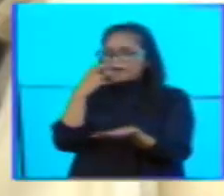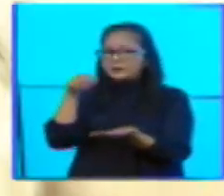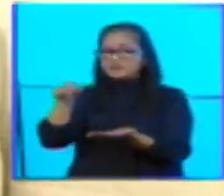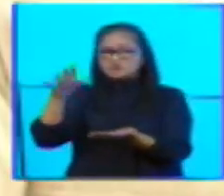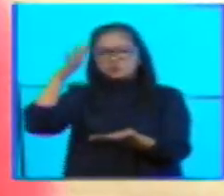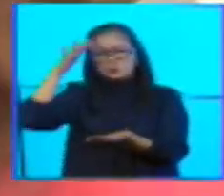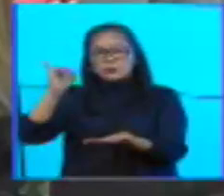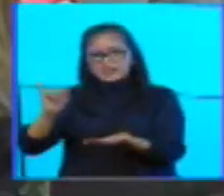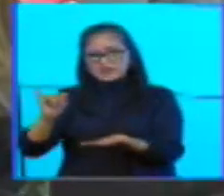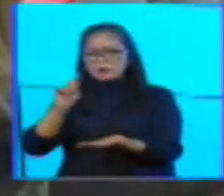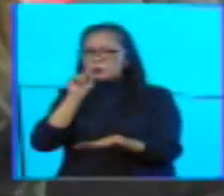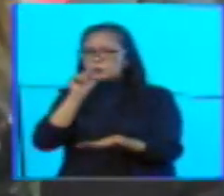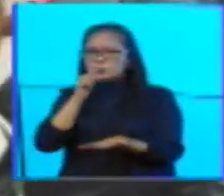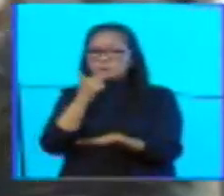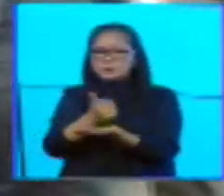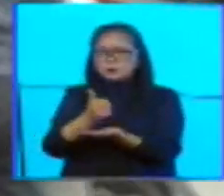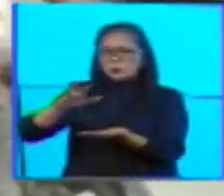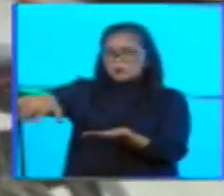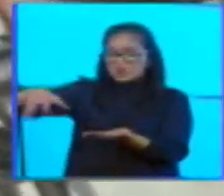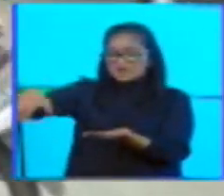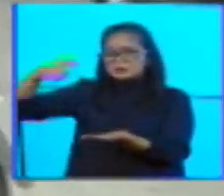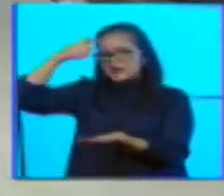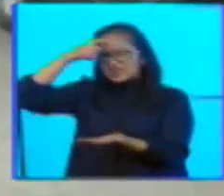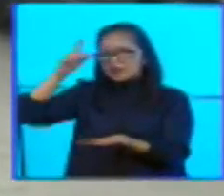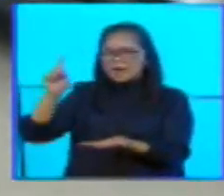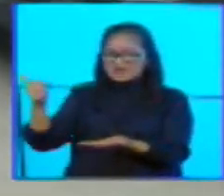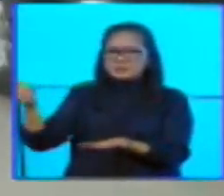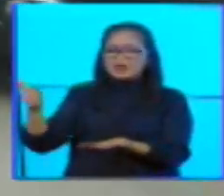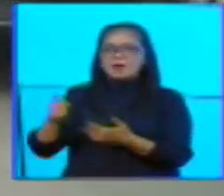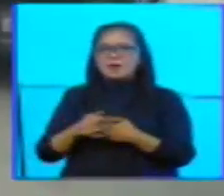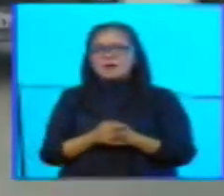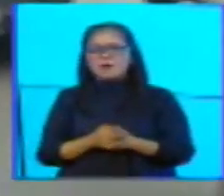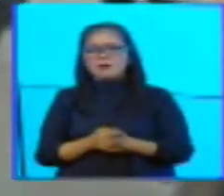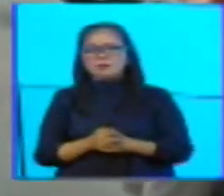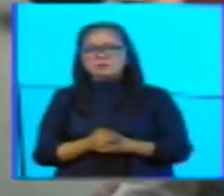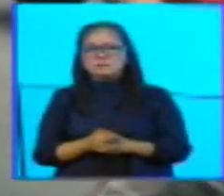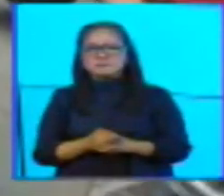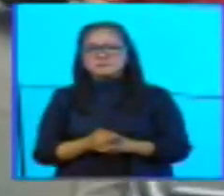maupun yang dirawat di rumah sakit. Dari Bekasi, Jawa Barat, Rahmat Hidayat, melaporkan.